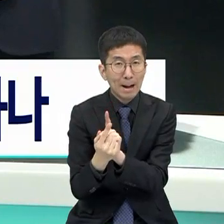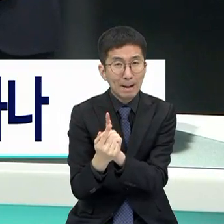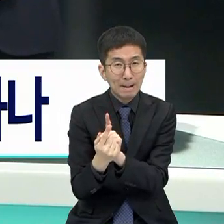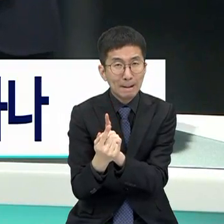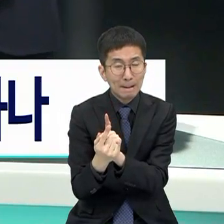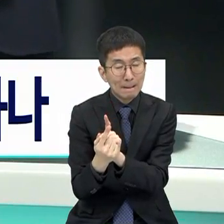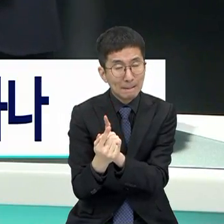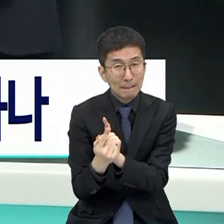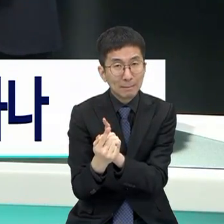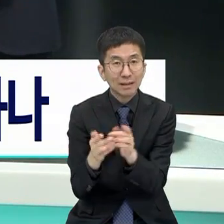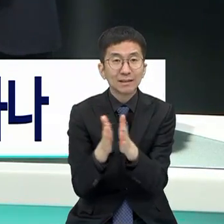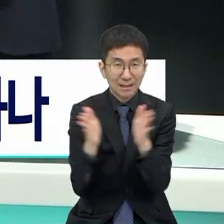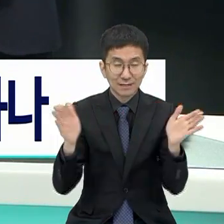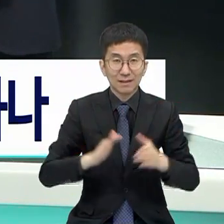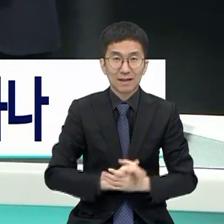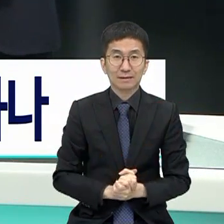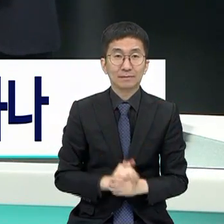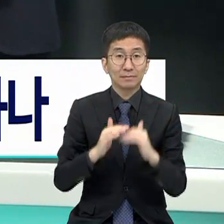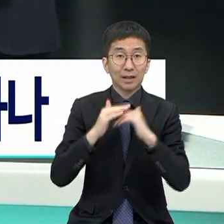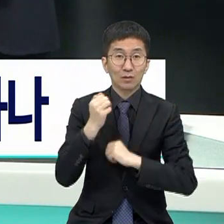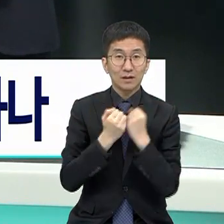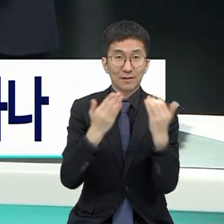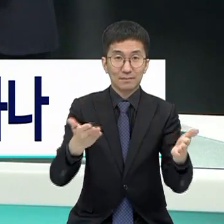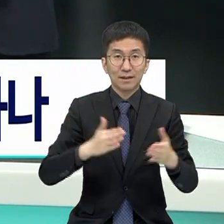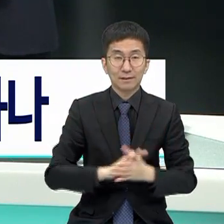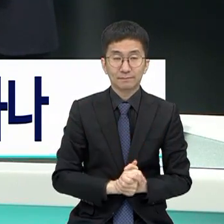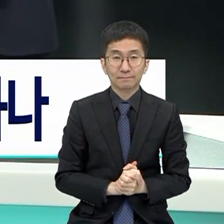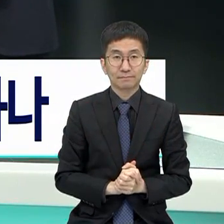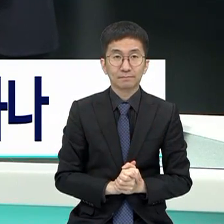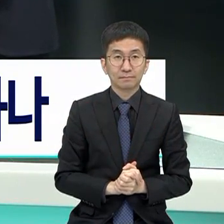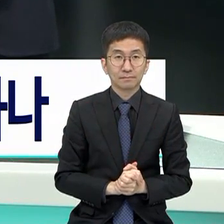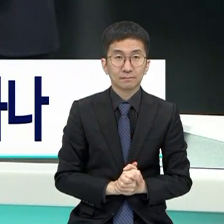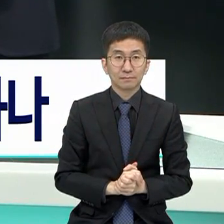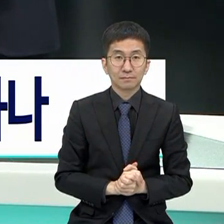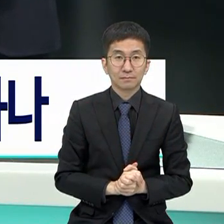위한 물밑 조율을 시작했습니다. 이 내용은 김영래 기자가 전하겠습니다.